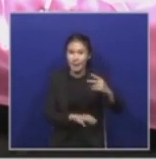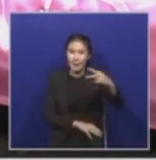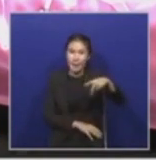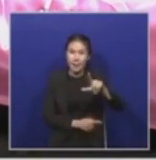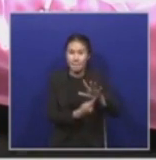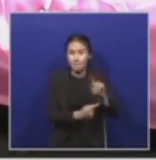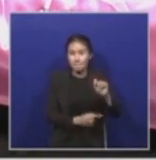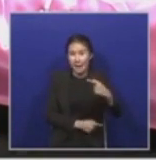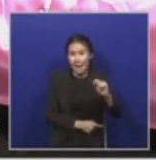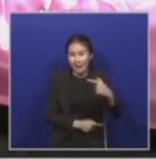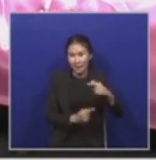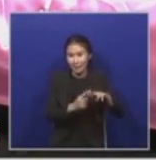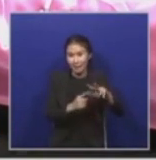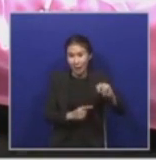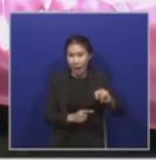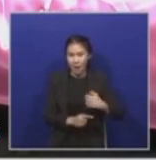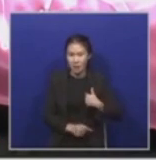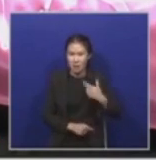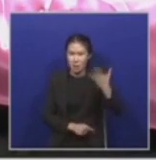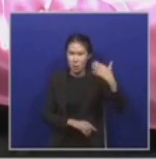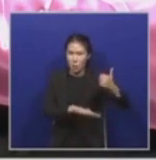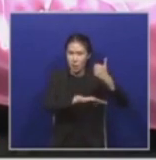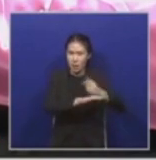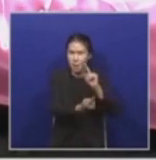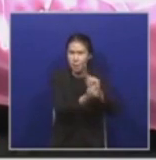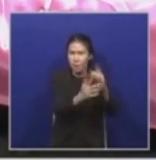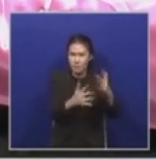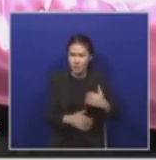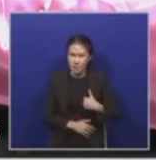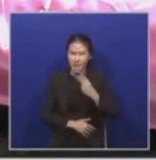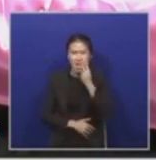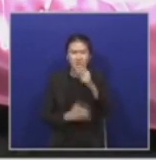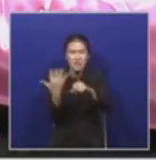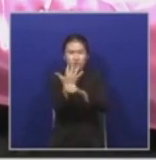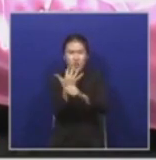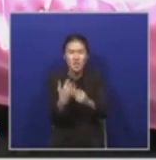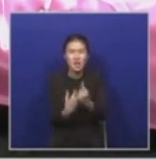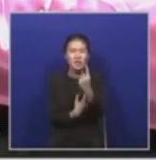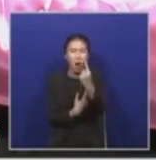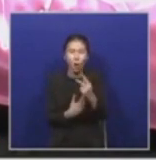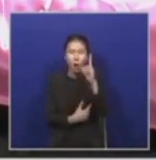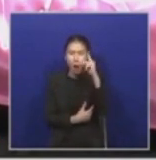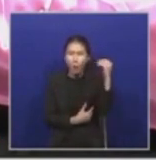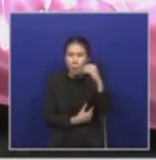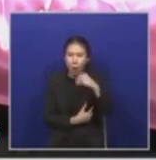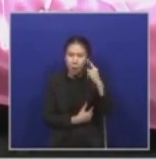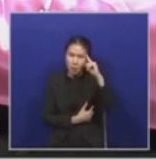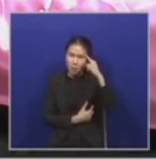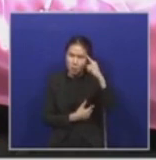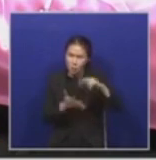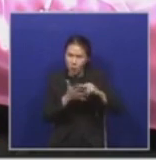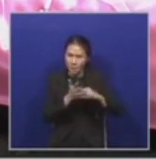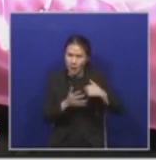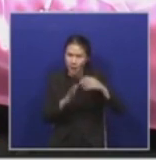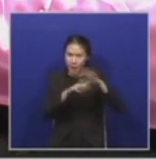นธิรัตน์ไม่ค่อยได้เจอท่านนะเห็นแต่ตามโทรทัศน์มีข่าวทุกวันไม่รู้เก้าอี้ท่านยังอยู่ดีหรือไม่แต่ถ้าท่